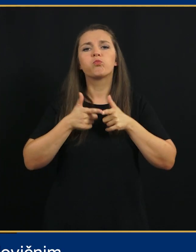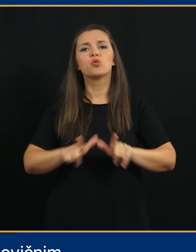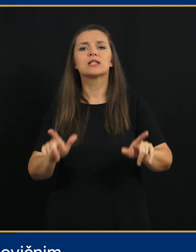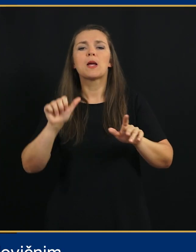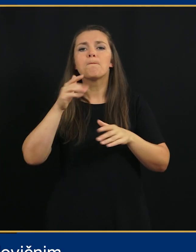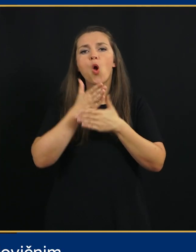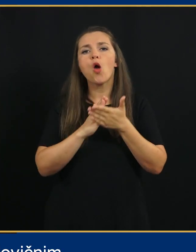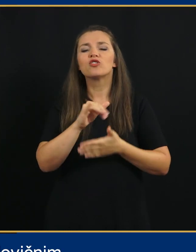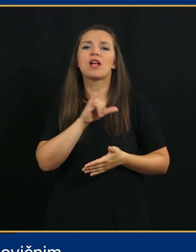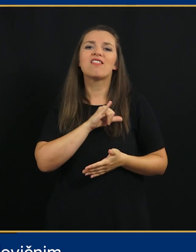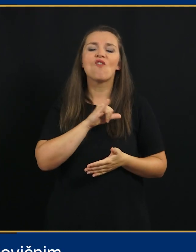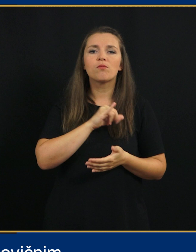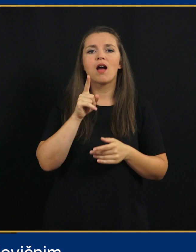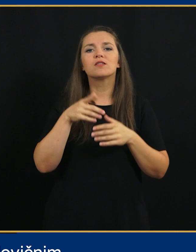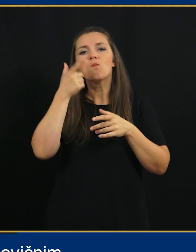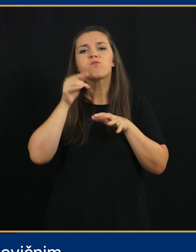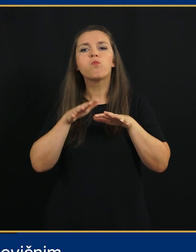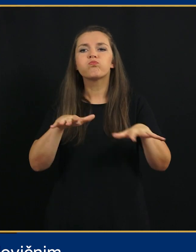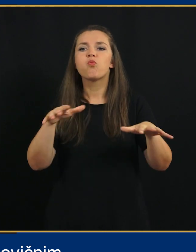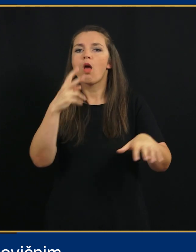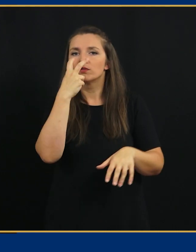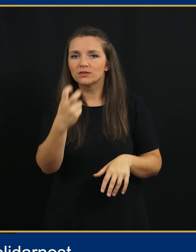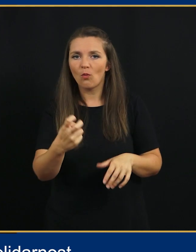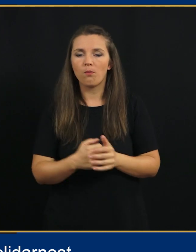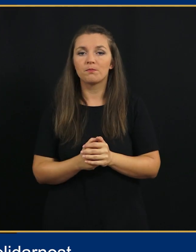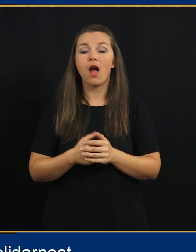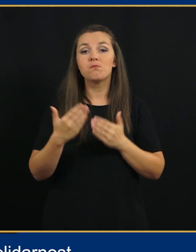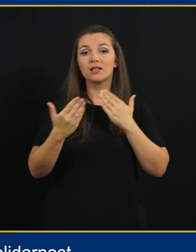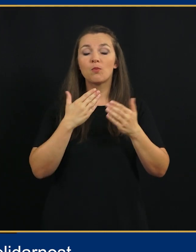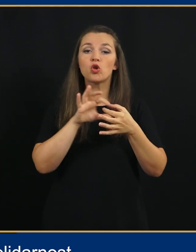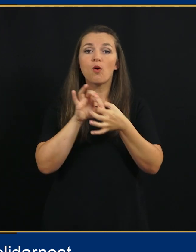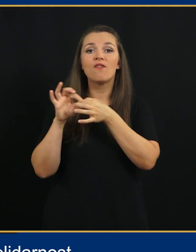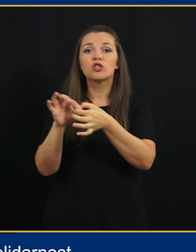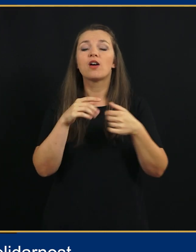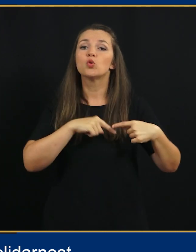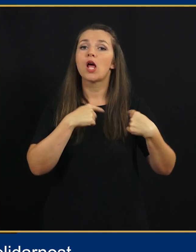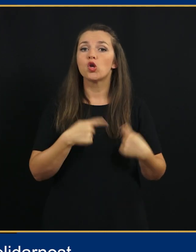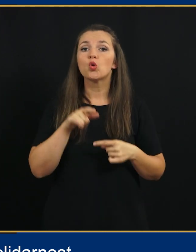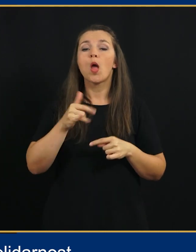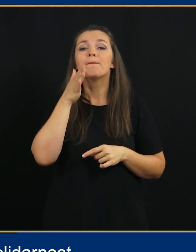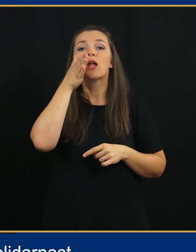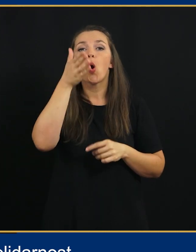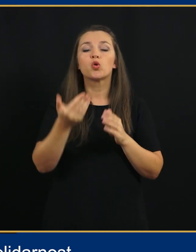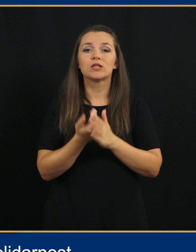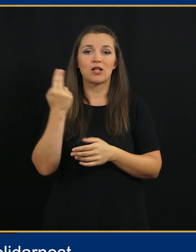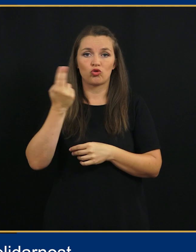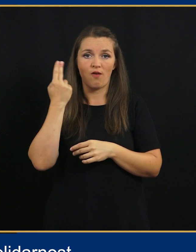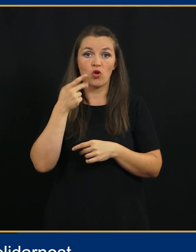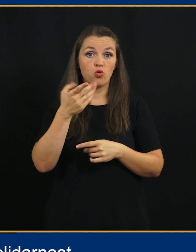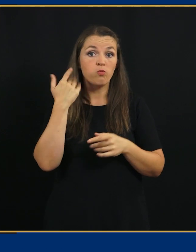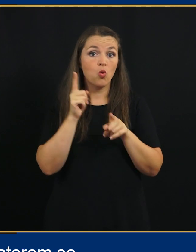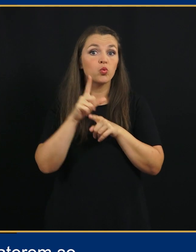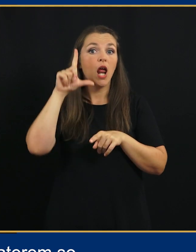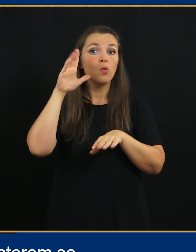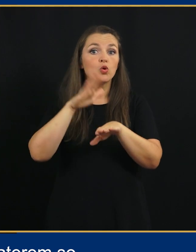prepustiti polovičnim informacijam in populizmom. Medsebojno povezovanje in solidarnost sta prihodnost Slovenije. To je bilo